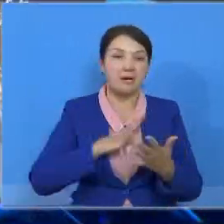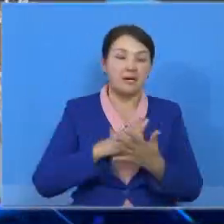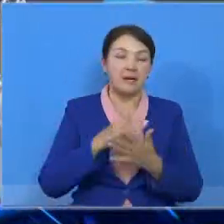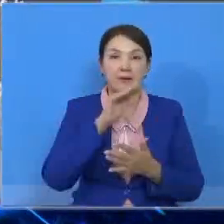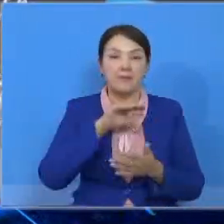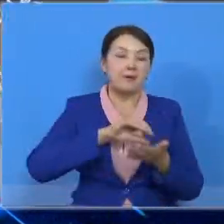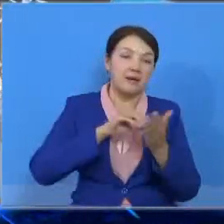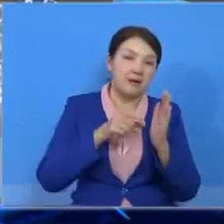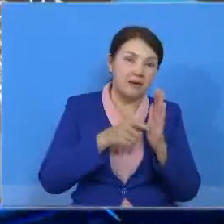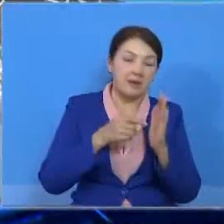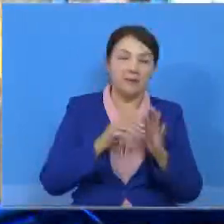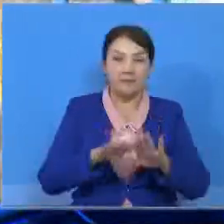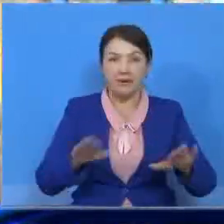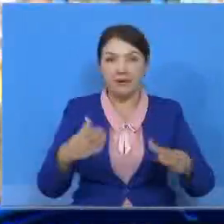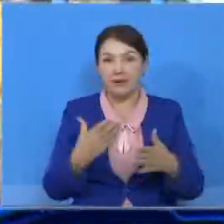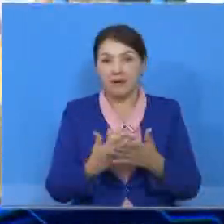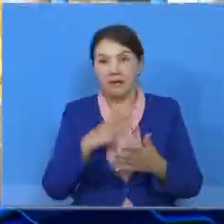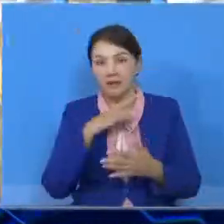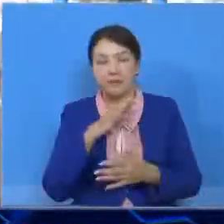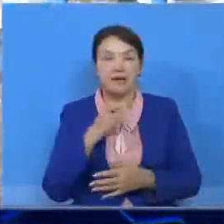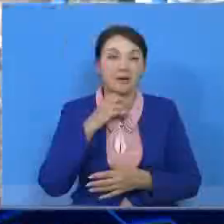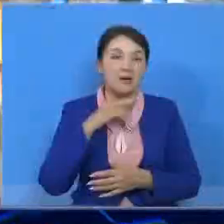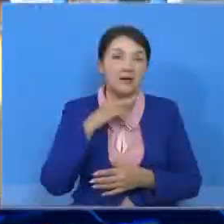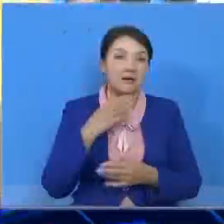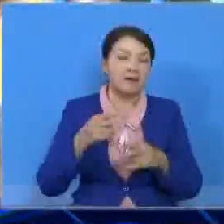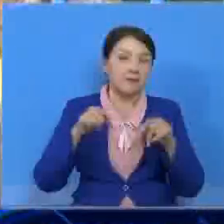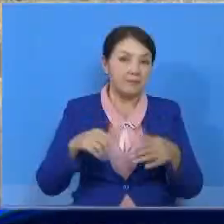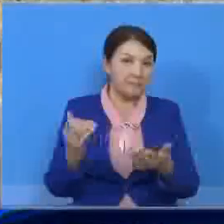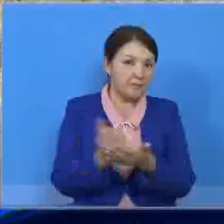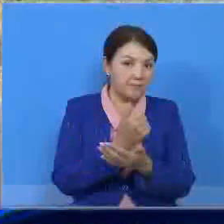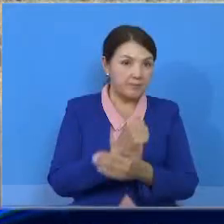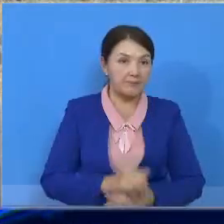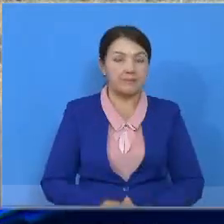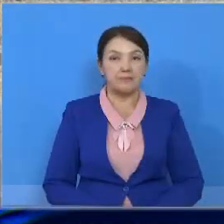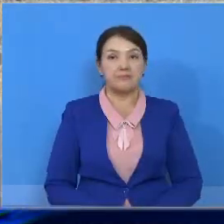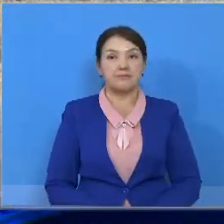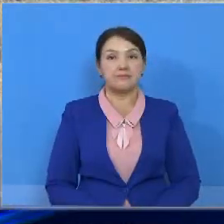шеберлік сабақтары және балалардың көңілін аулайтын аниматорлар да осыннан табылды.